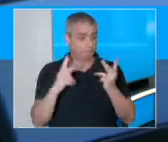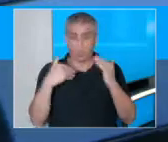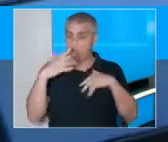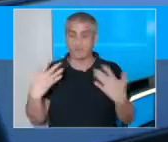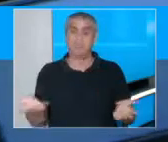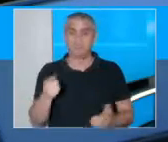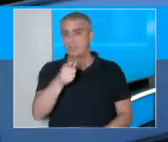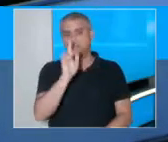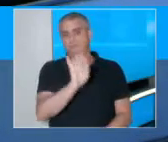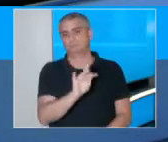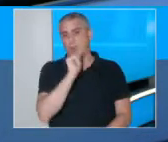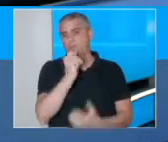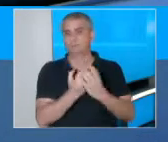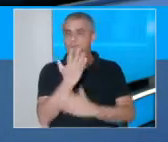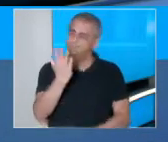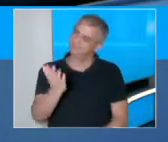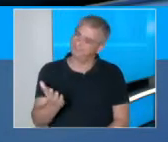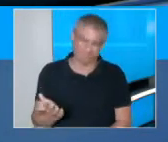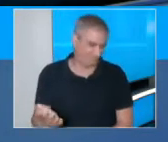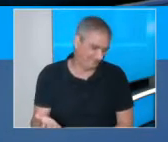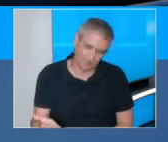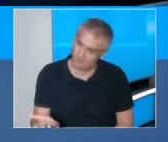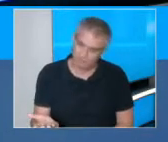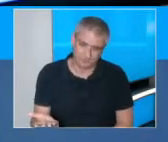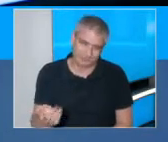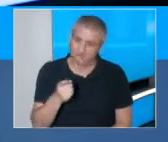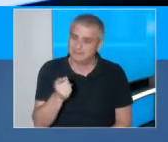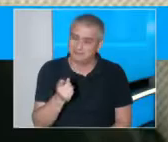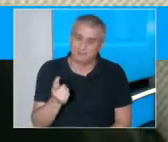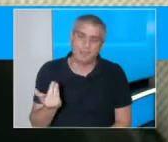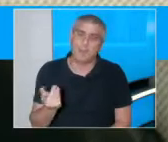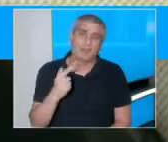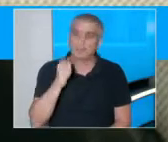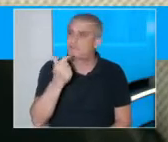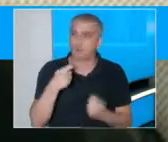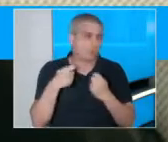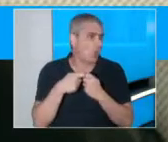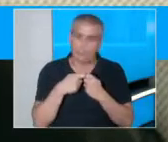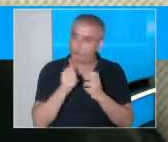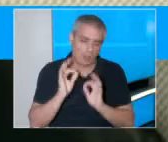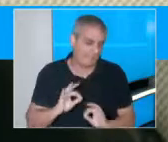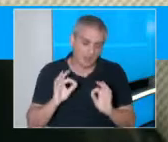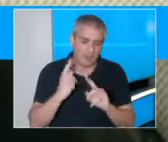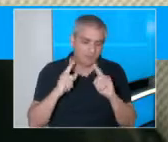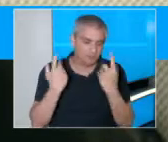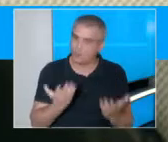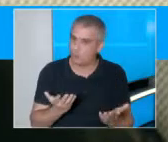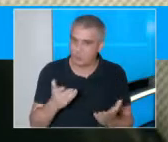רוב, אותה אתם עונים להקים, ועדת האתיקה. לא, אבל האתיקה, א', לא קשורה בכלל